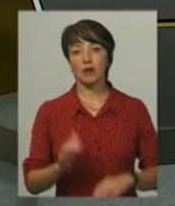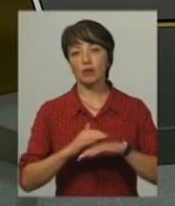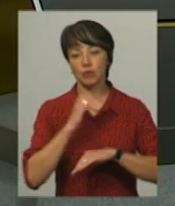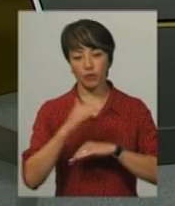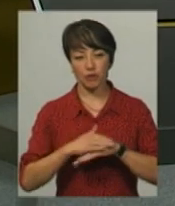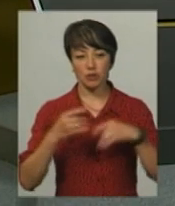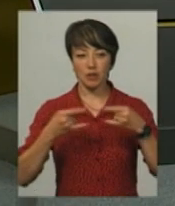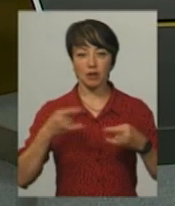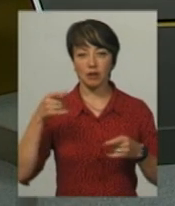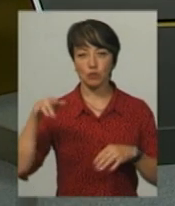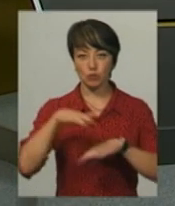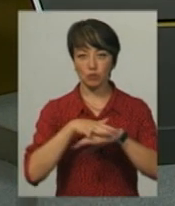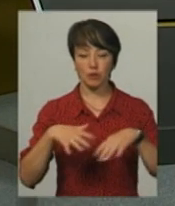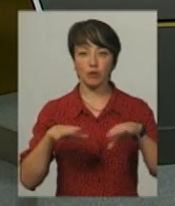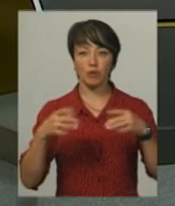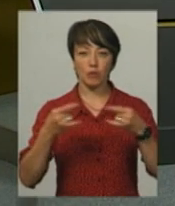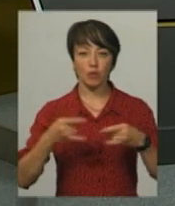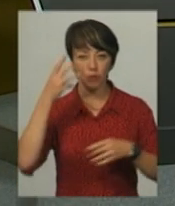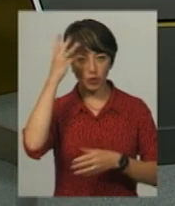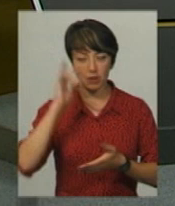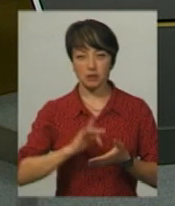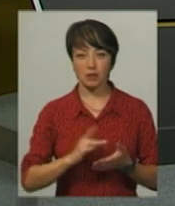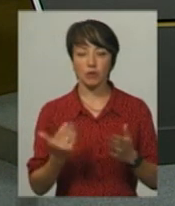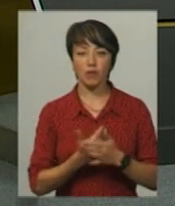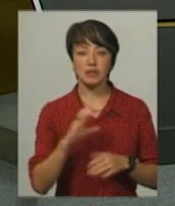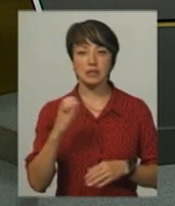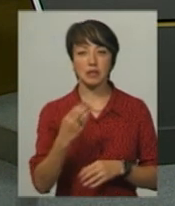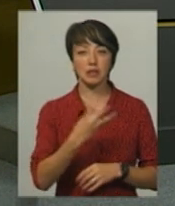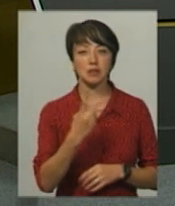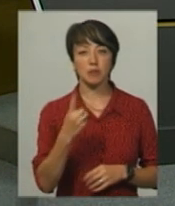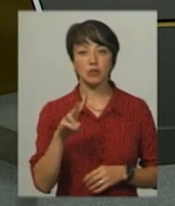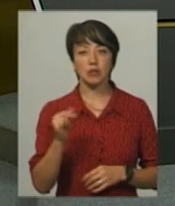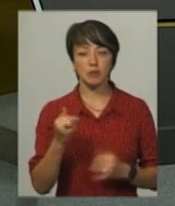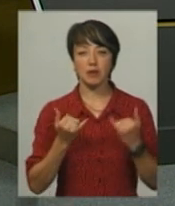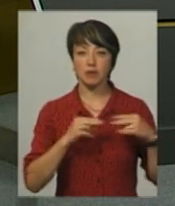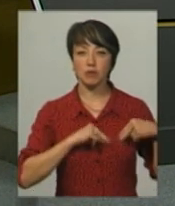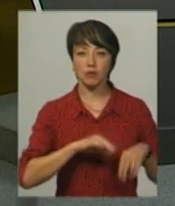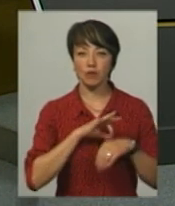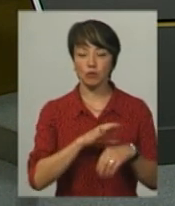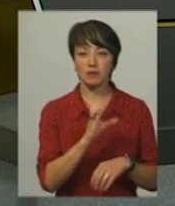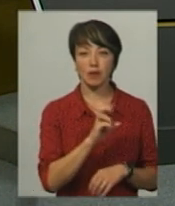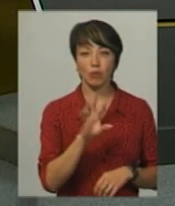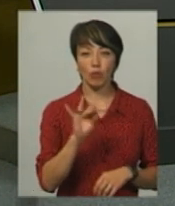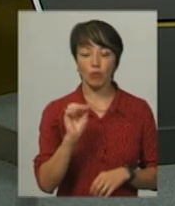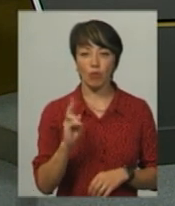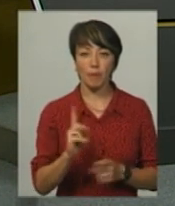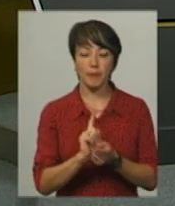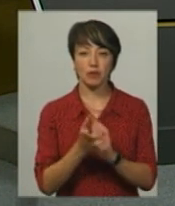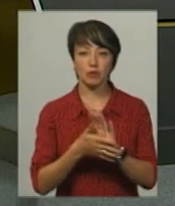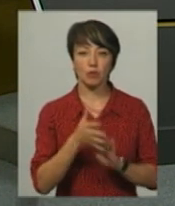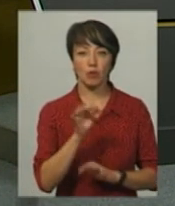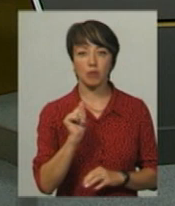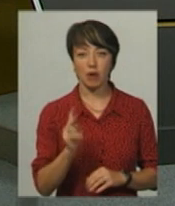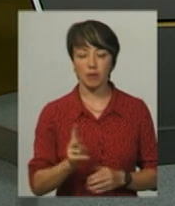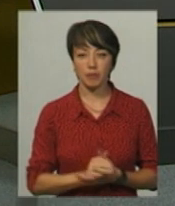Доброго вечора на каналі Суспільного мовника ЮА Поділля. Випуск новин середи, 31 липня. Для вас працюють ведуча Світлана Поробок, диктор жестової мови